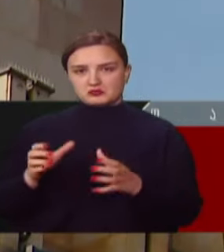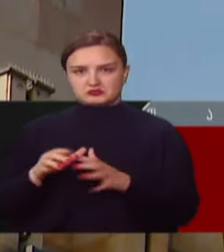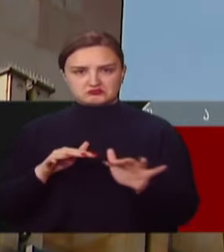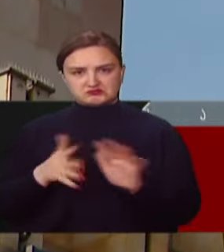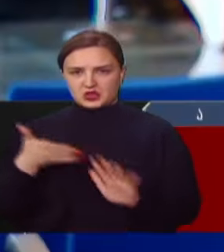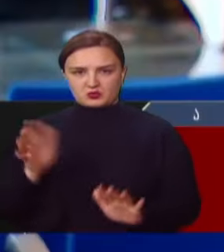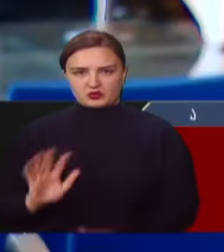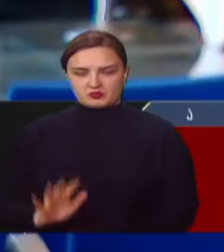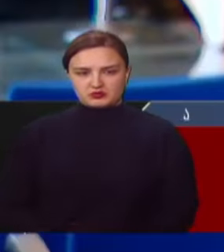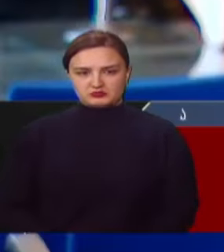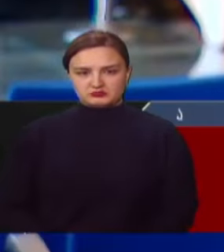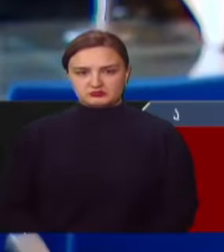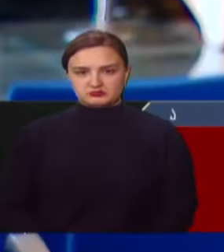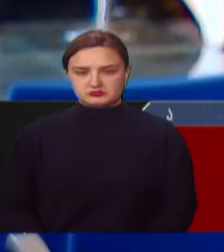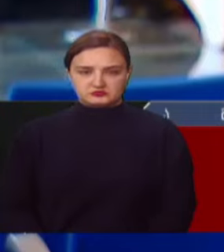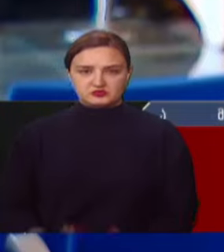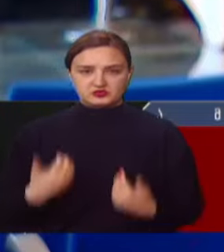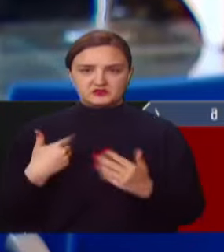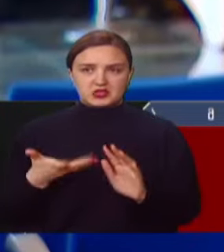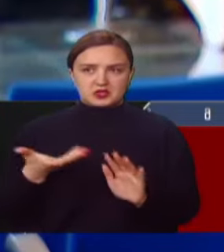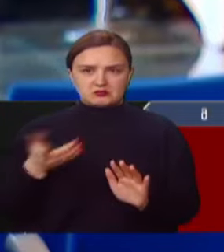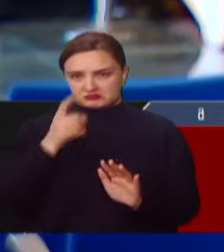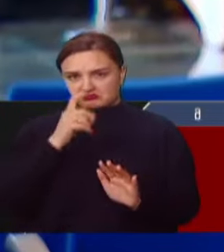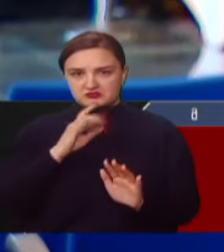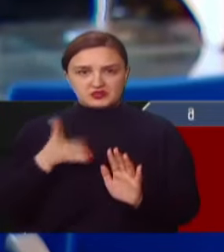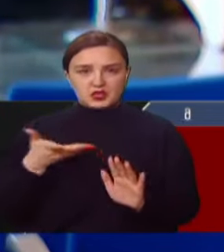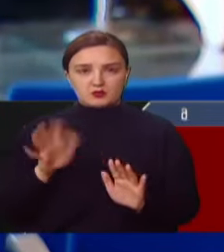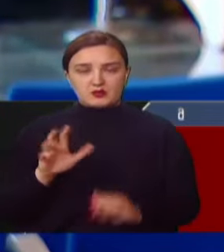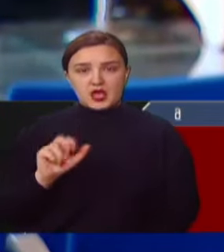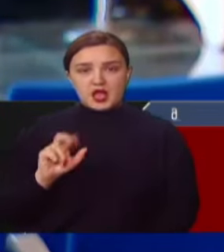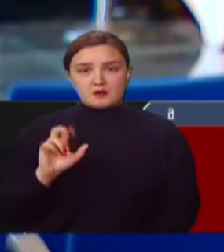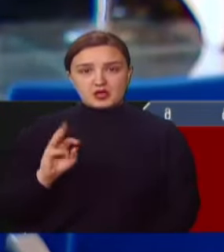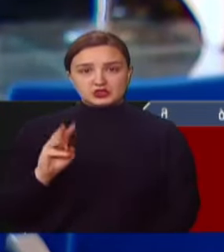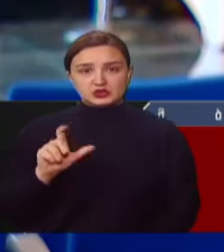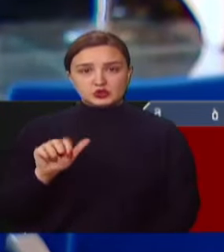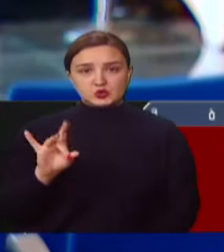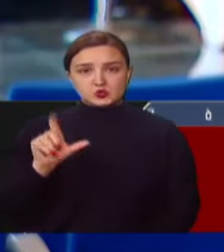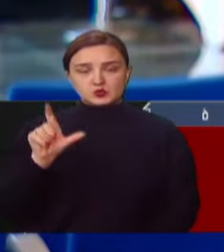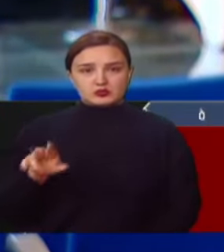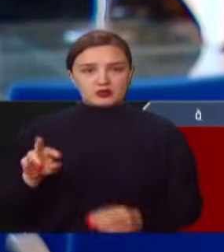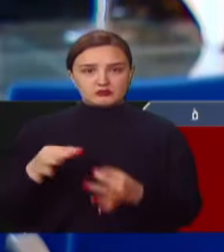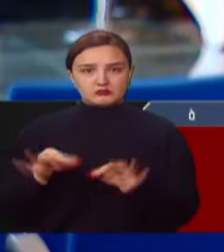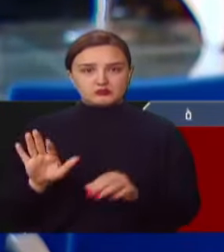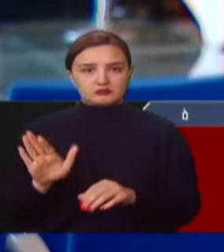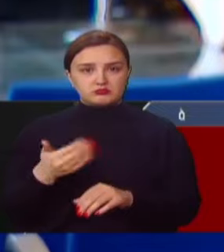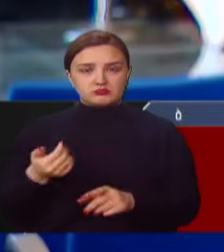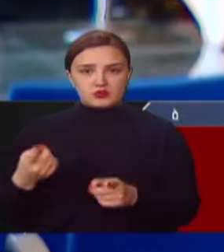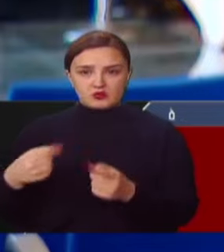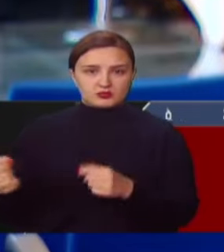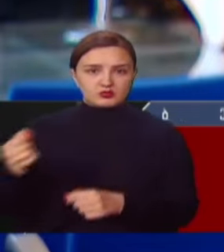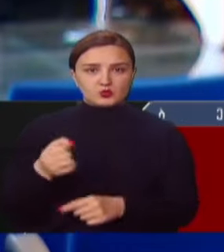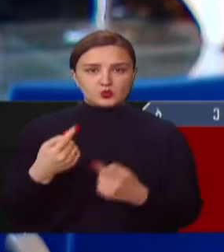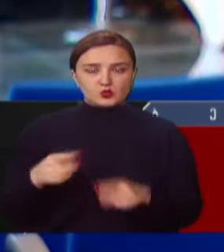ოპოზიციის ნაწილისთვის. ჩვენთვის აბსოლუტურად გაუგებარია, მათ შორის ზურა ბაბაშიძის შეცვლა, გიორგი